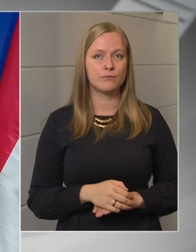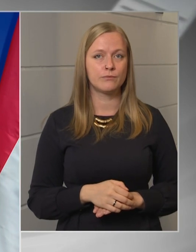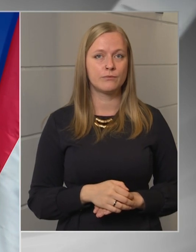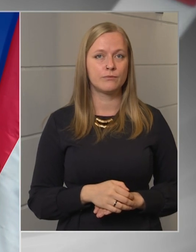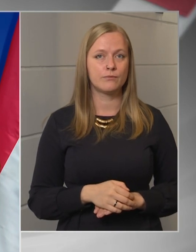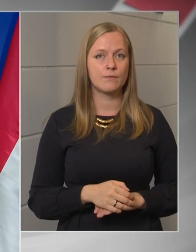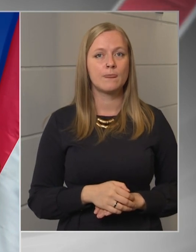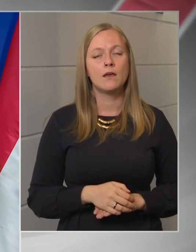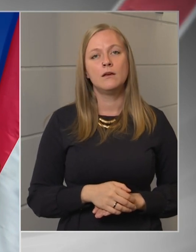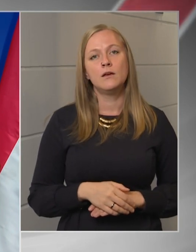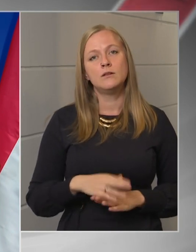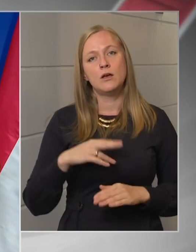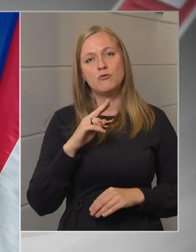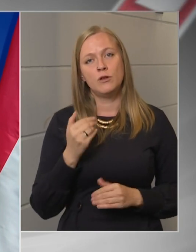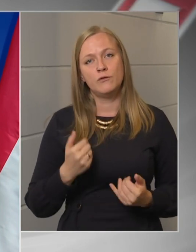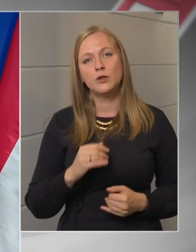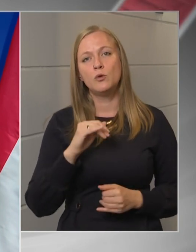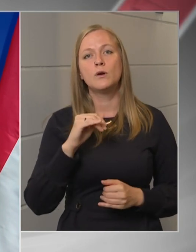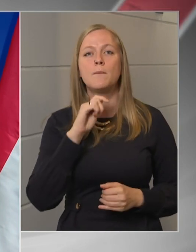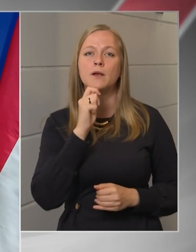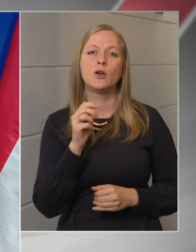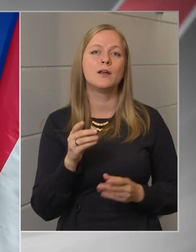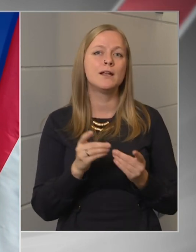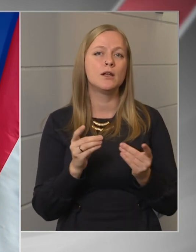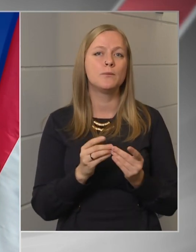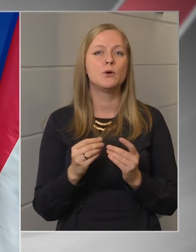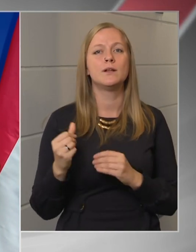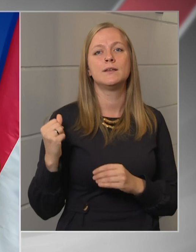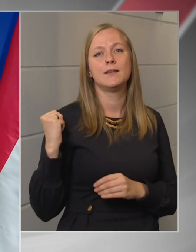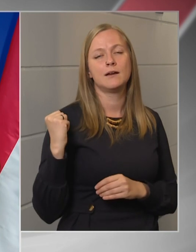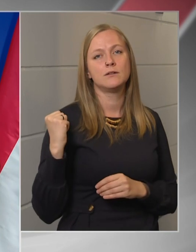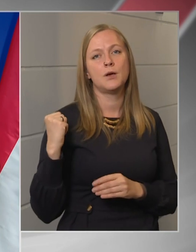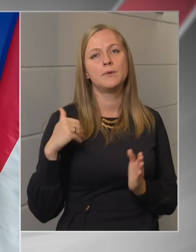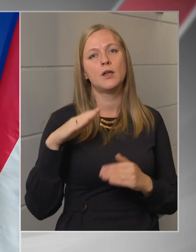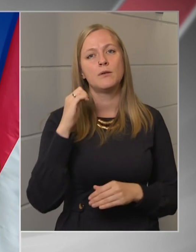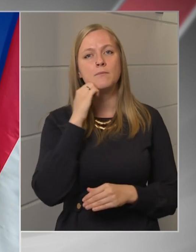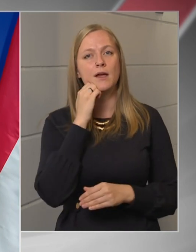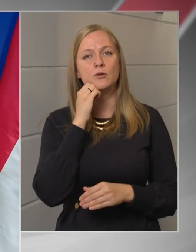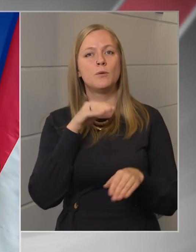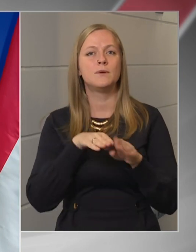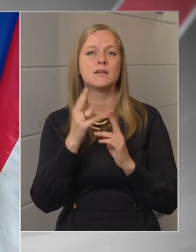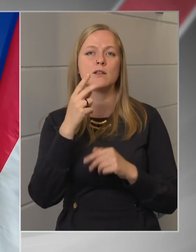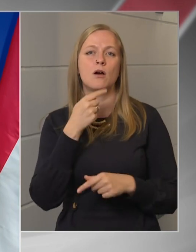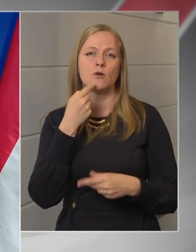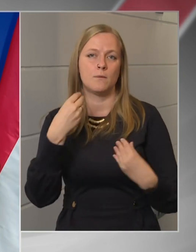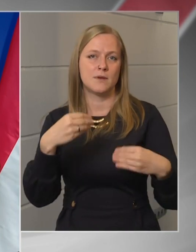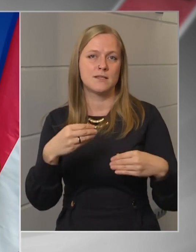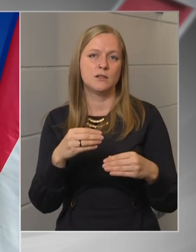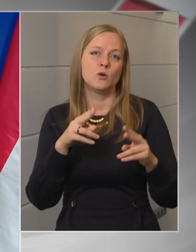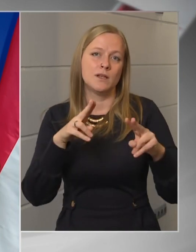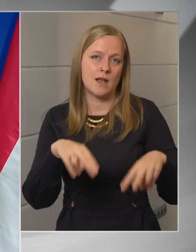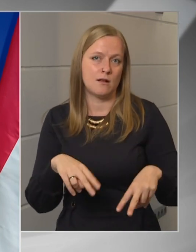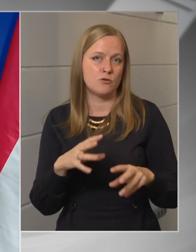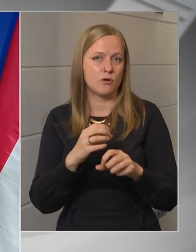Jután, Agyzsolt vagyok a Magyar Hírlaptól. Tegnap a Nagymárton miniszter úr arról beszélt, hogy reálisnak